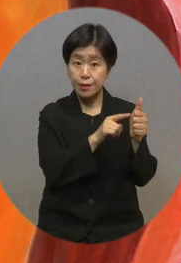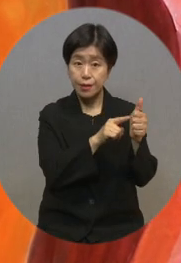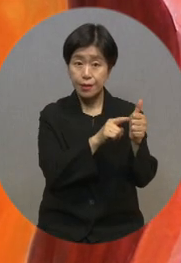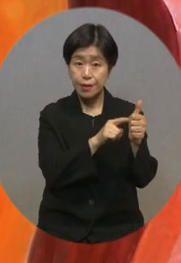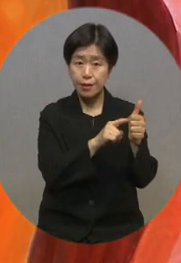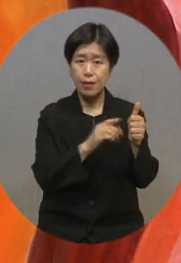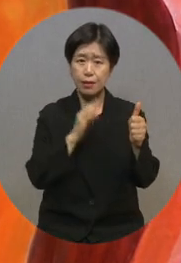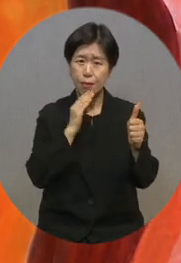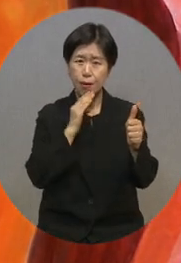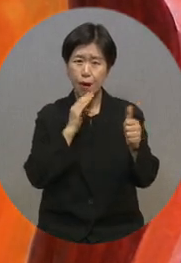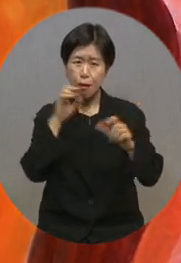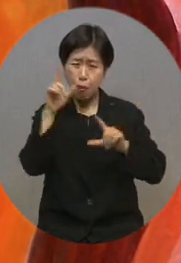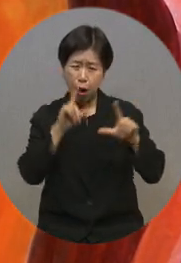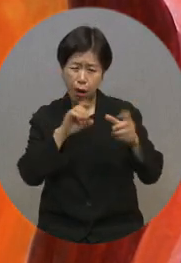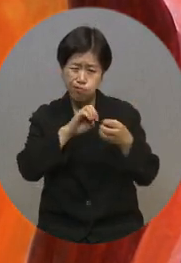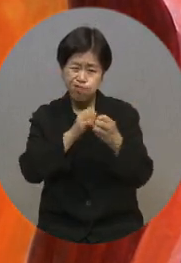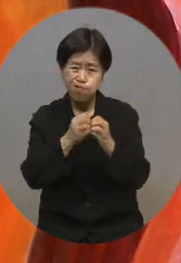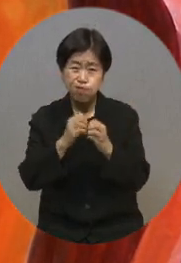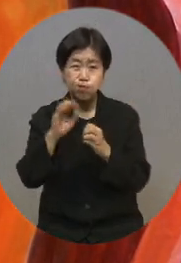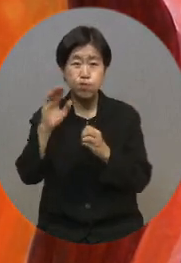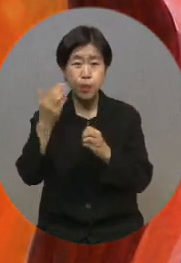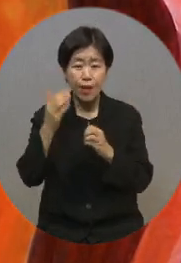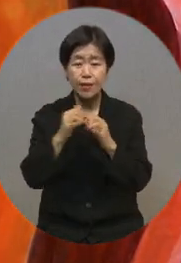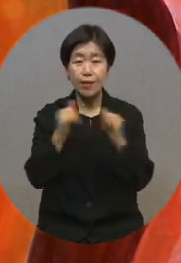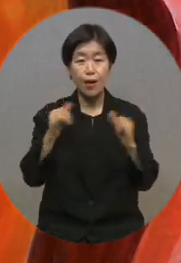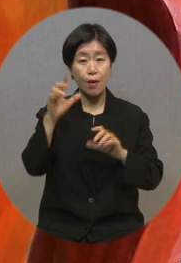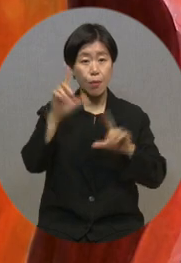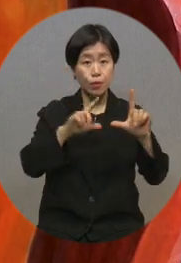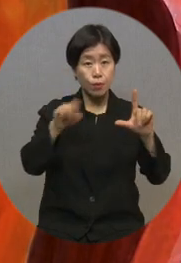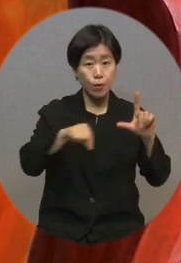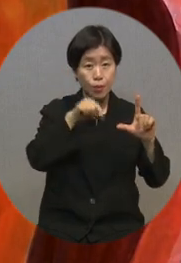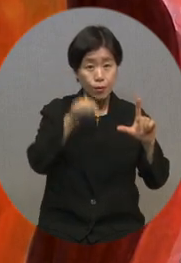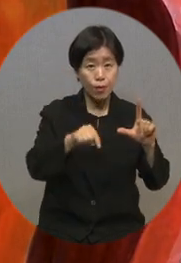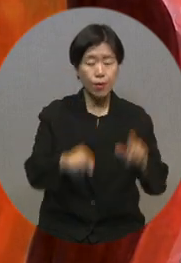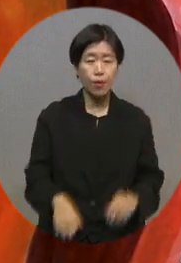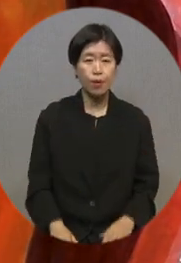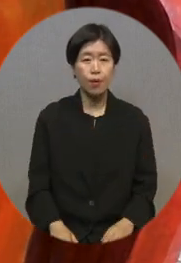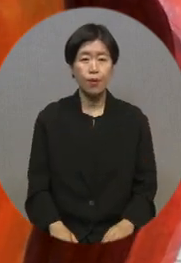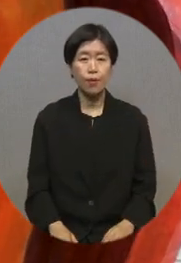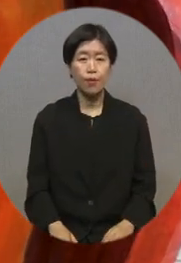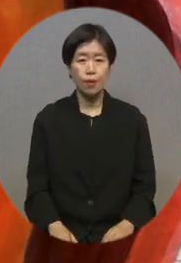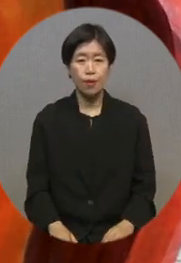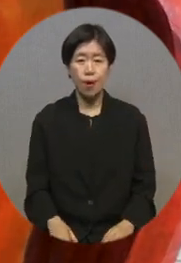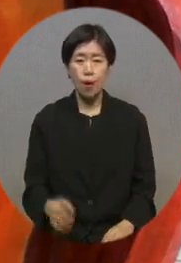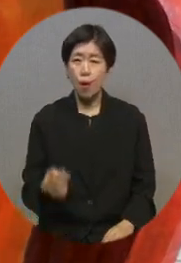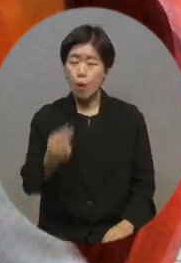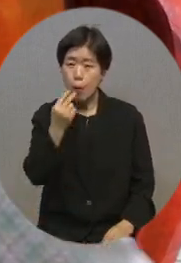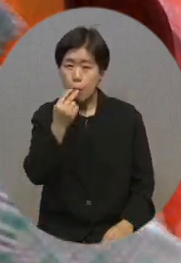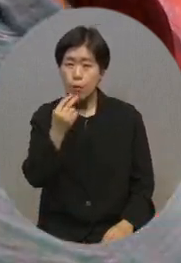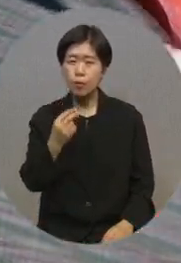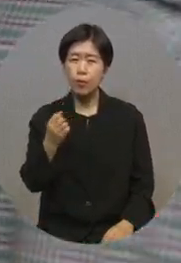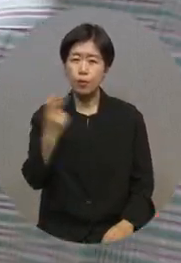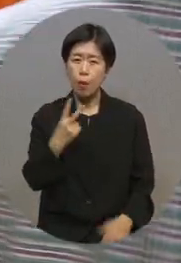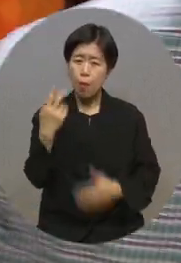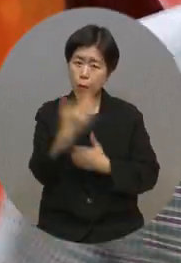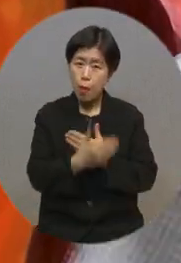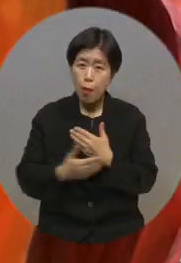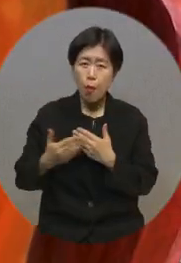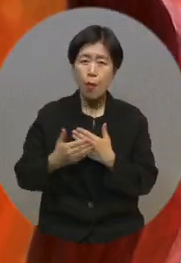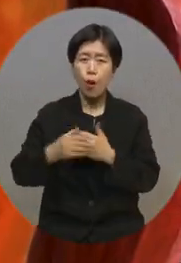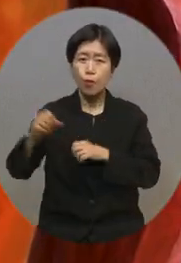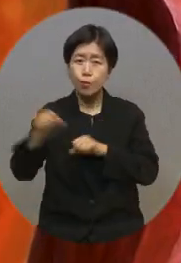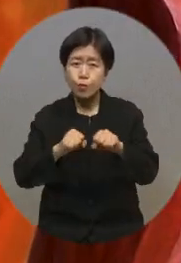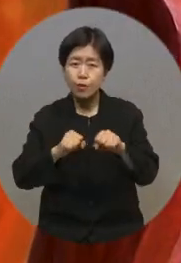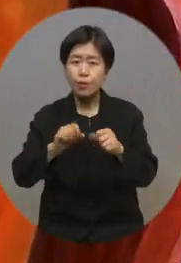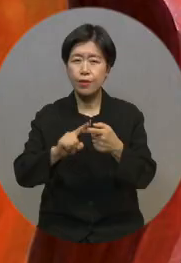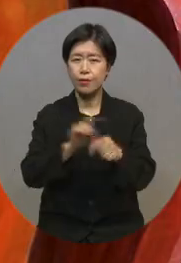일그러지고 뒤틀린 인간의 형태에서 무의식적으로 유영하며 호흡하는 몸의 움직임이 돋보입니다.